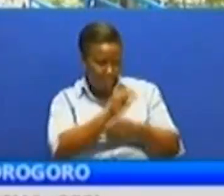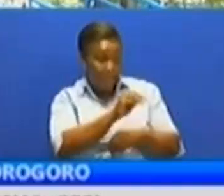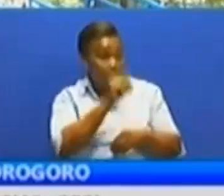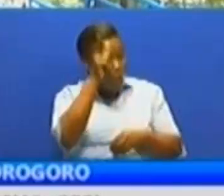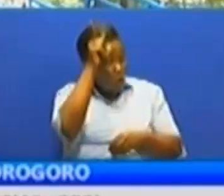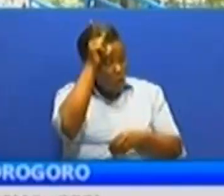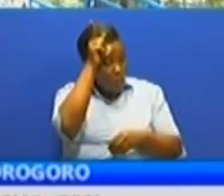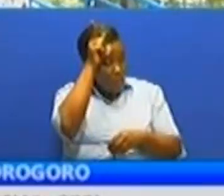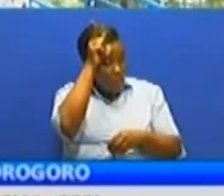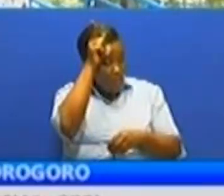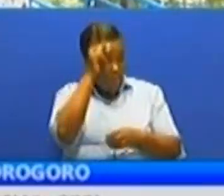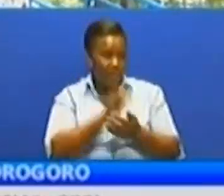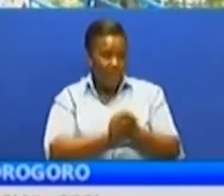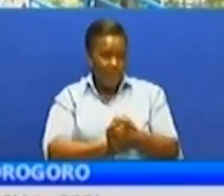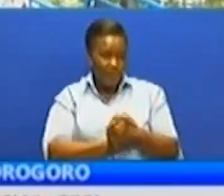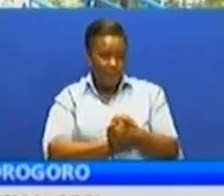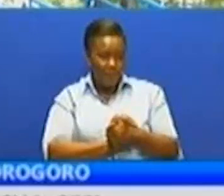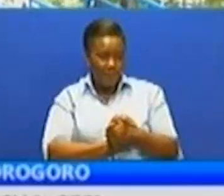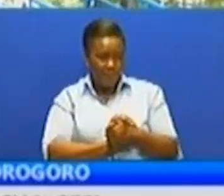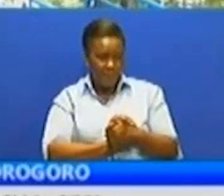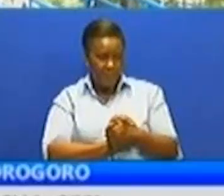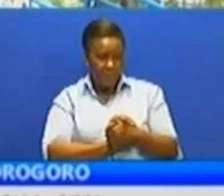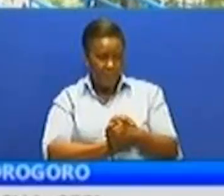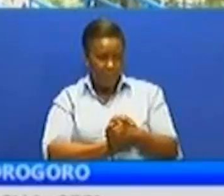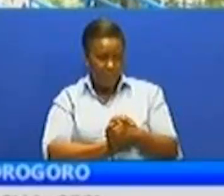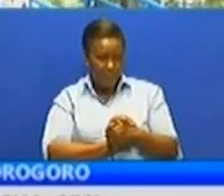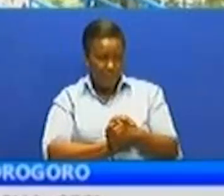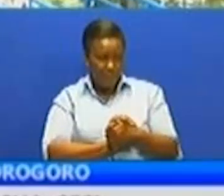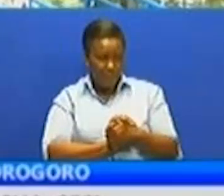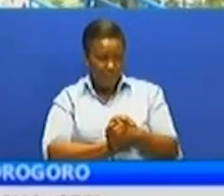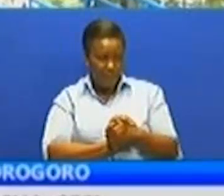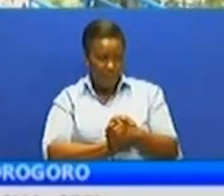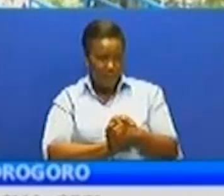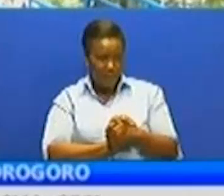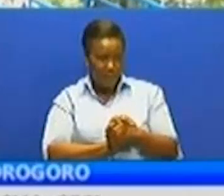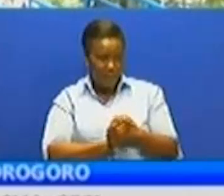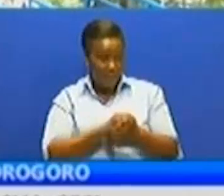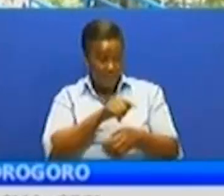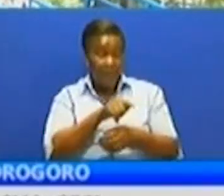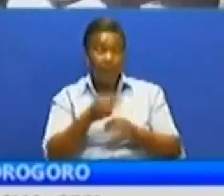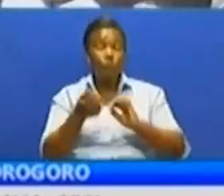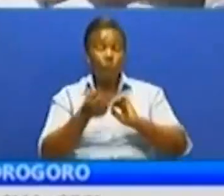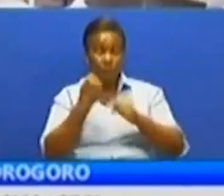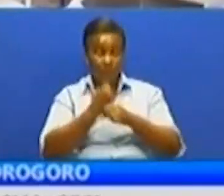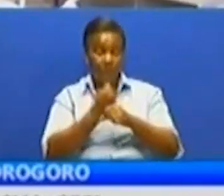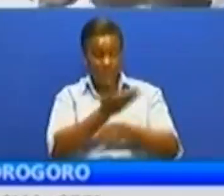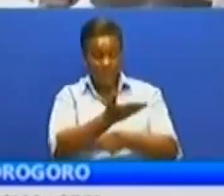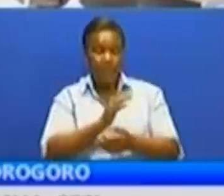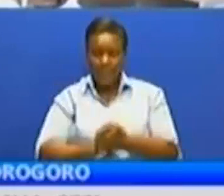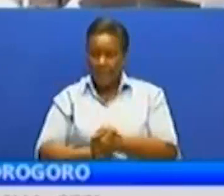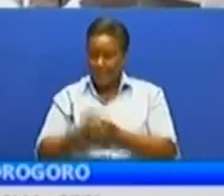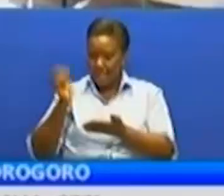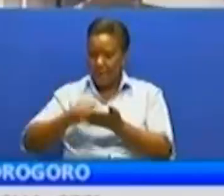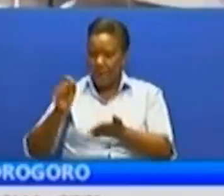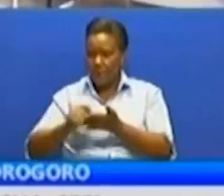mnyama ndo anafanya ile njia ya uhamilishaji au artificial insemination, ndo kitu kinachofanyika hicho. Monica